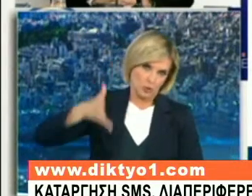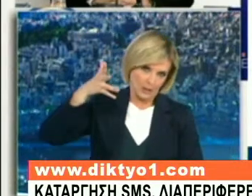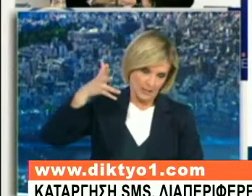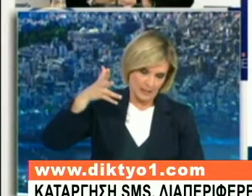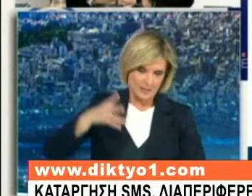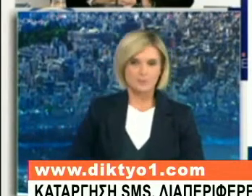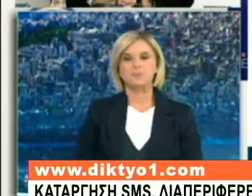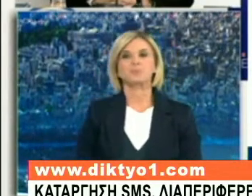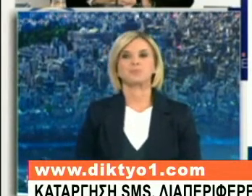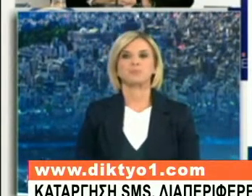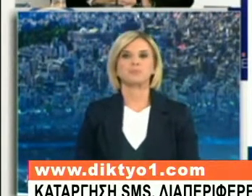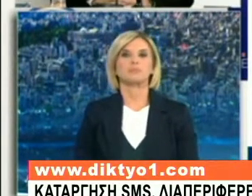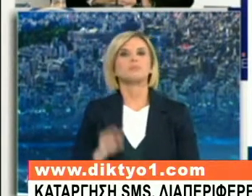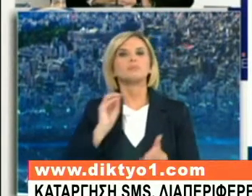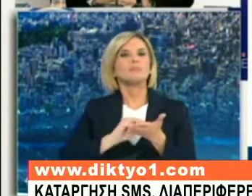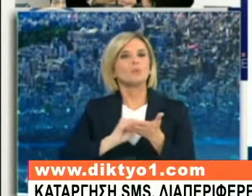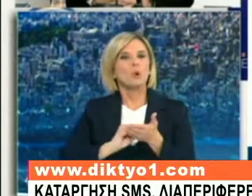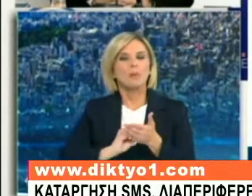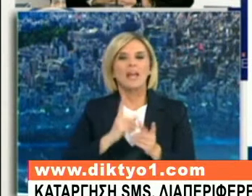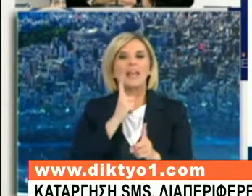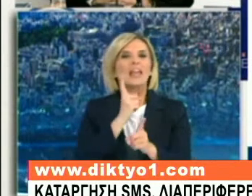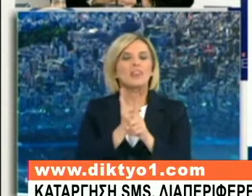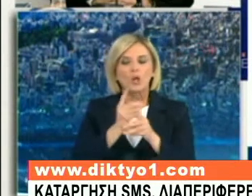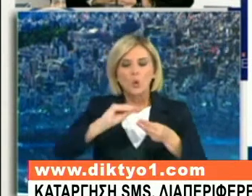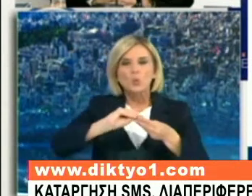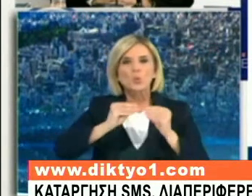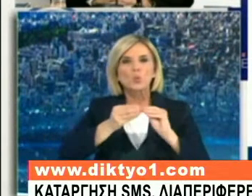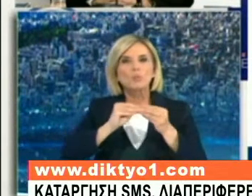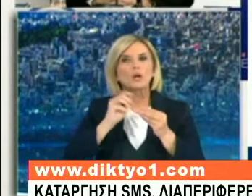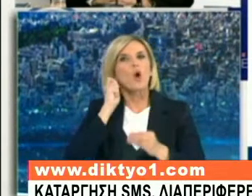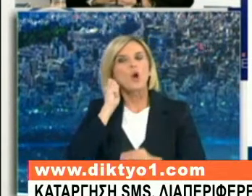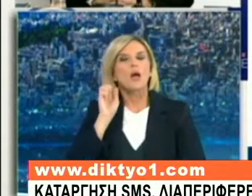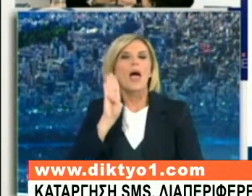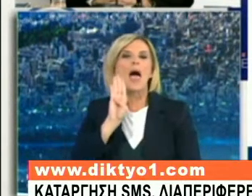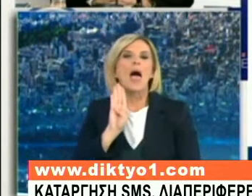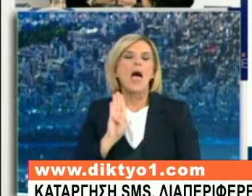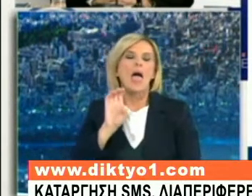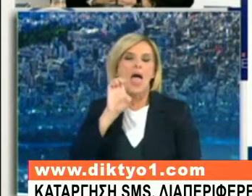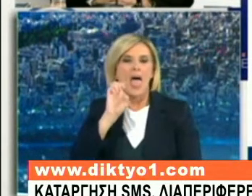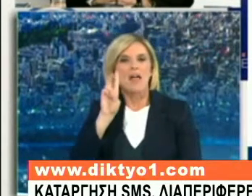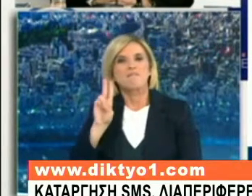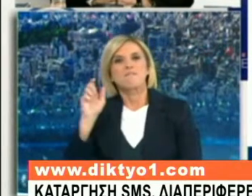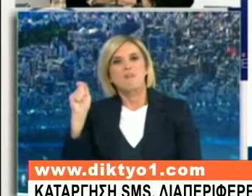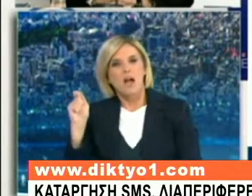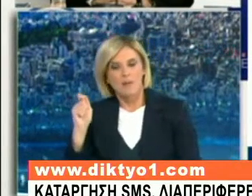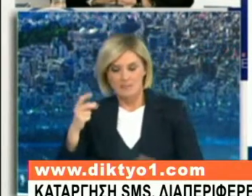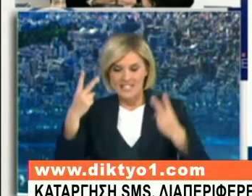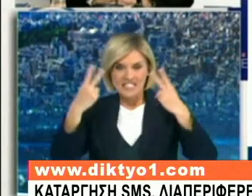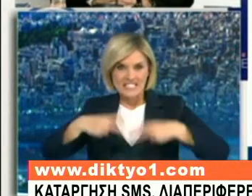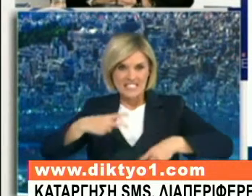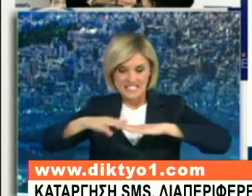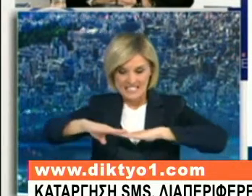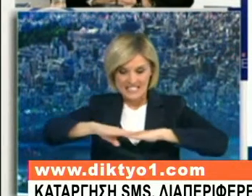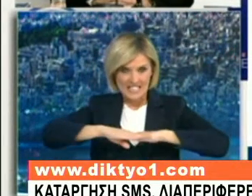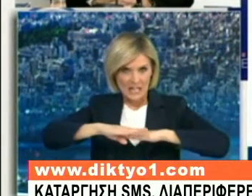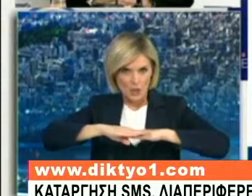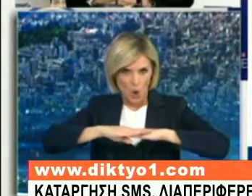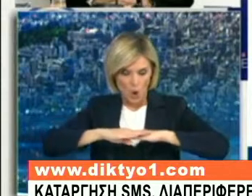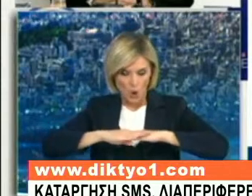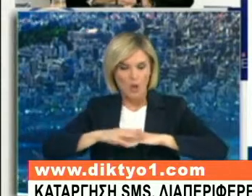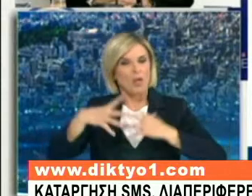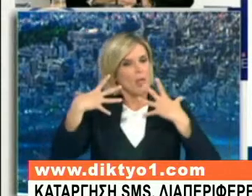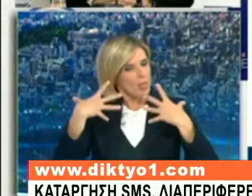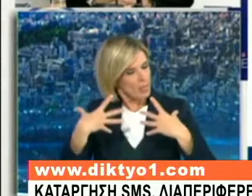αλγόριθμο EVA, θα συνεχίσουμε να πραγματοποιούμε στοχευμένους δειγματοληπτικούς ελέγχους στις πύλες εισόδου της χώρας μας, αναλόγως του